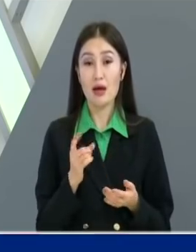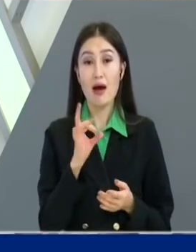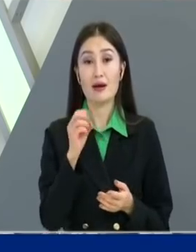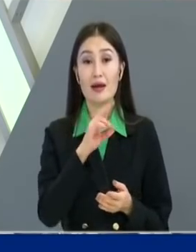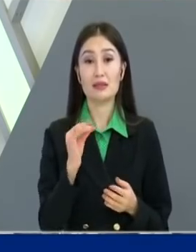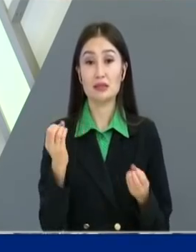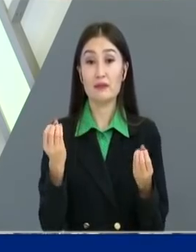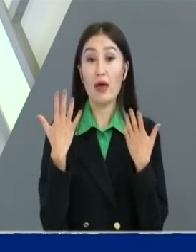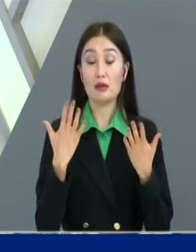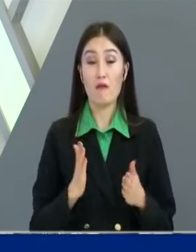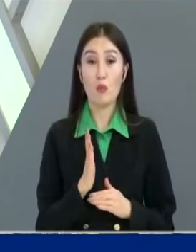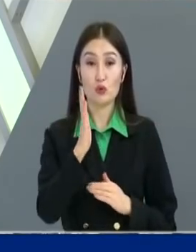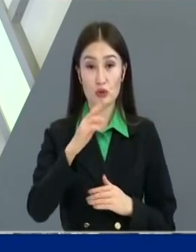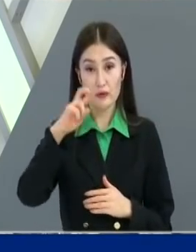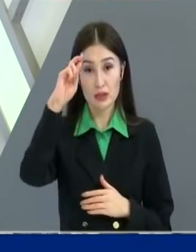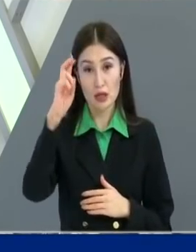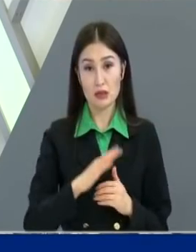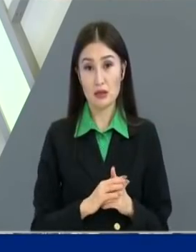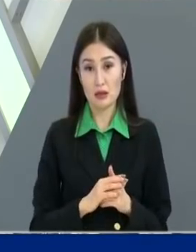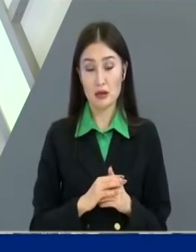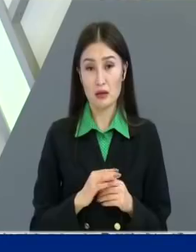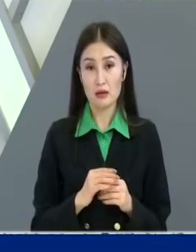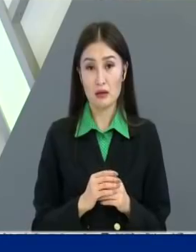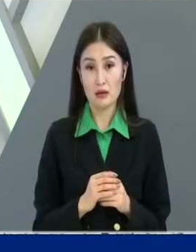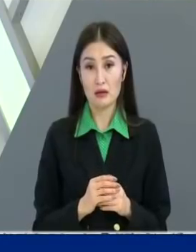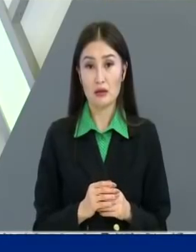будущего страны во имя политического обновления.